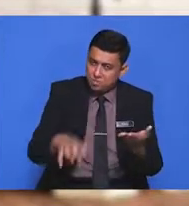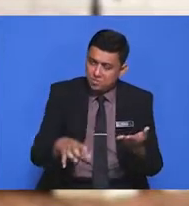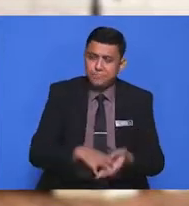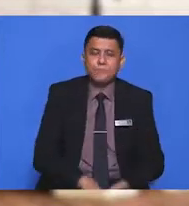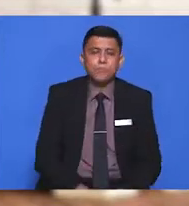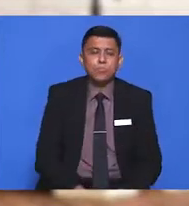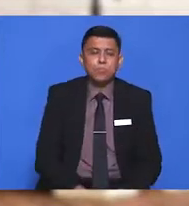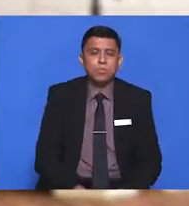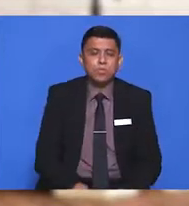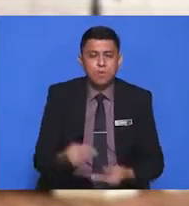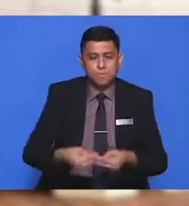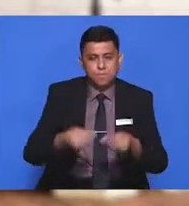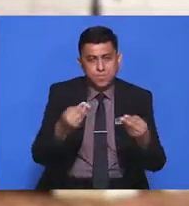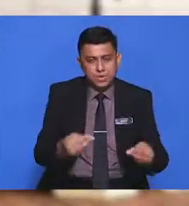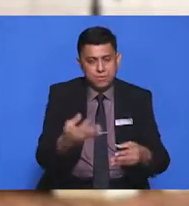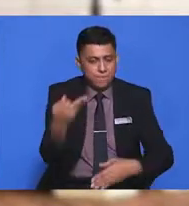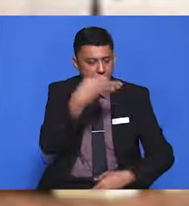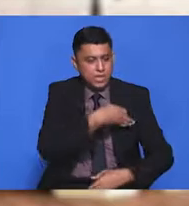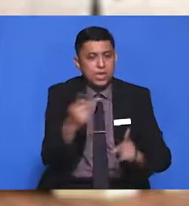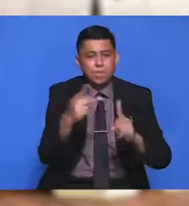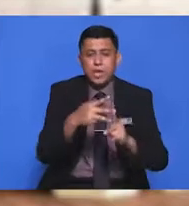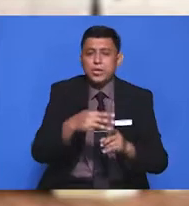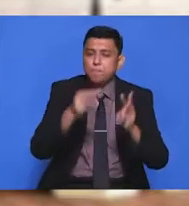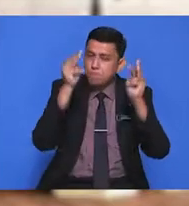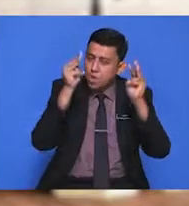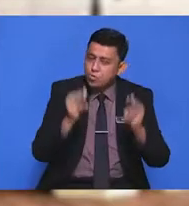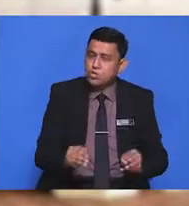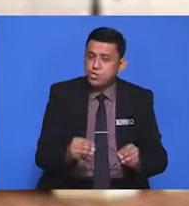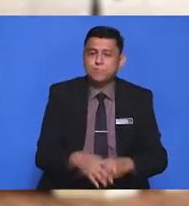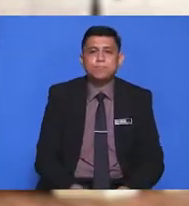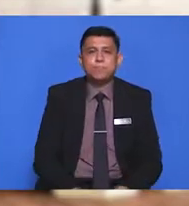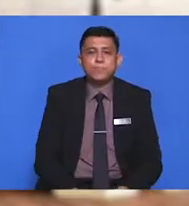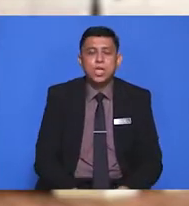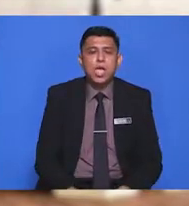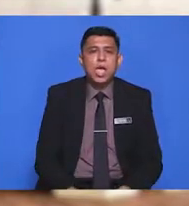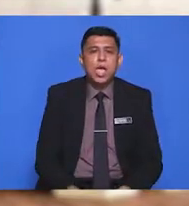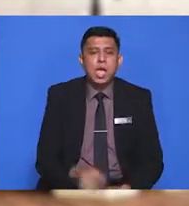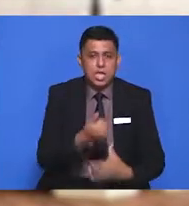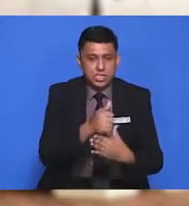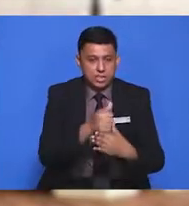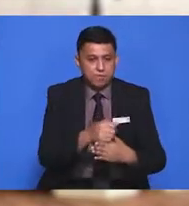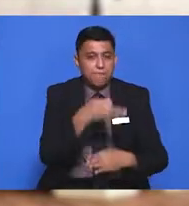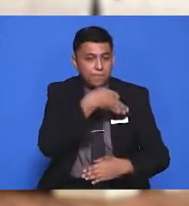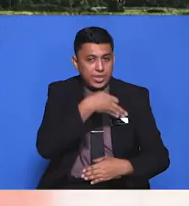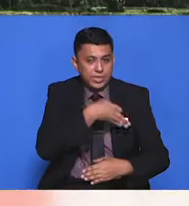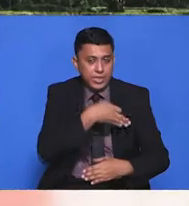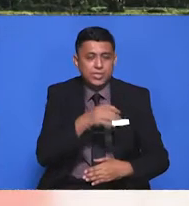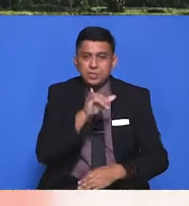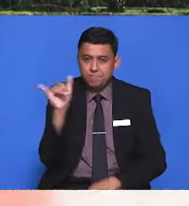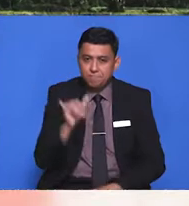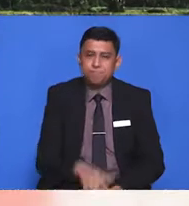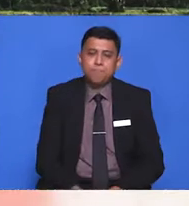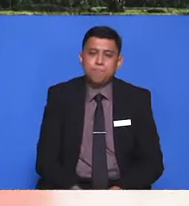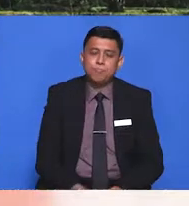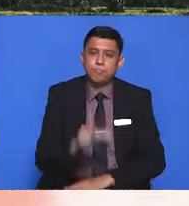ia juga memberi faedah kepada manusia. Antara faedah yang manusia perolehi dari aktiviti gunung berapi ini adalah lava